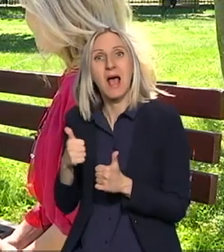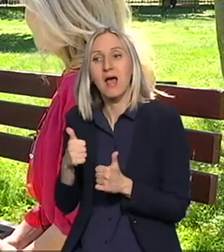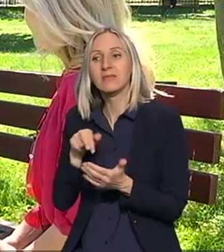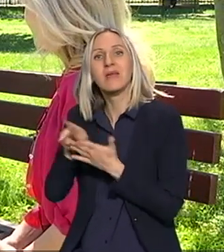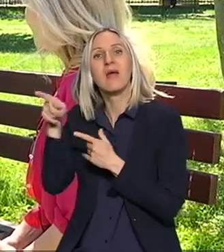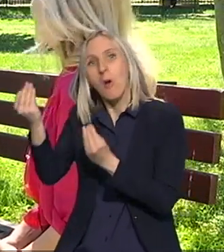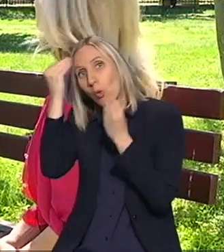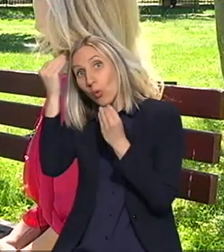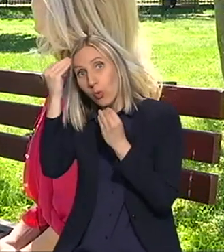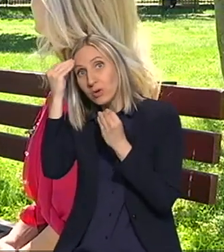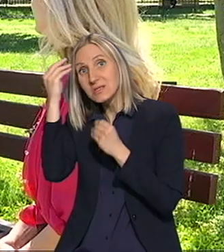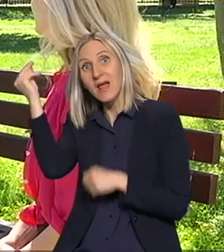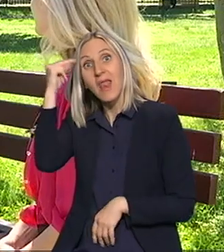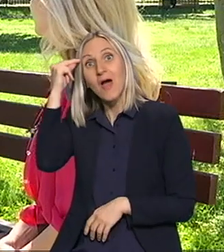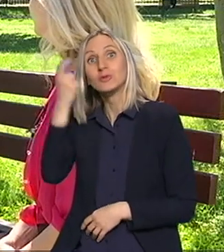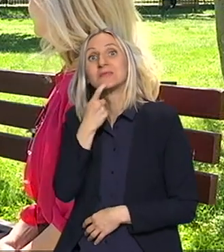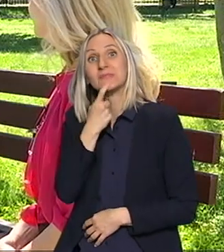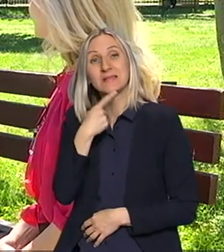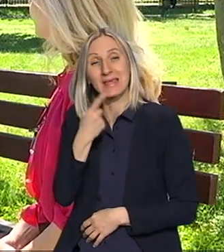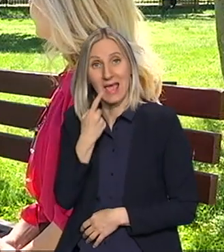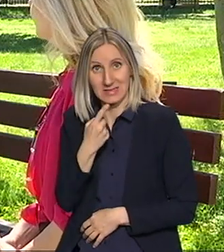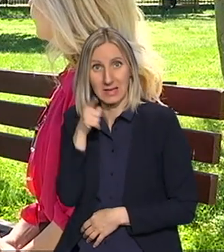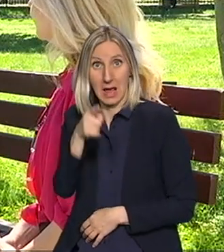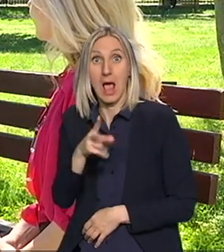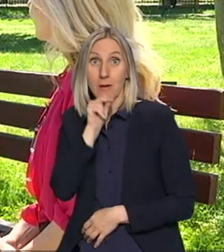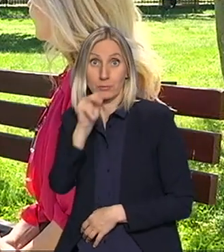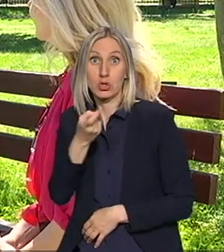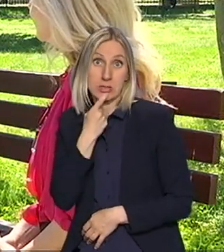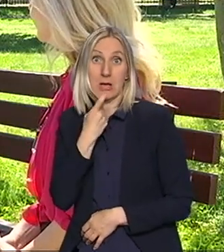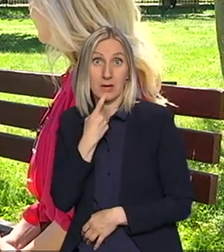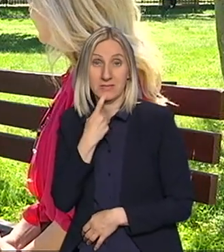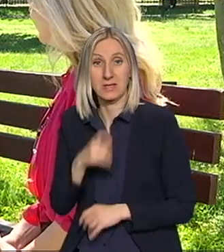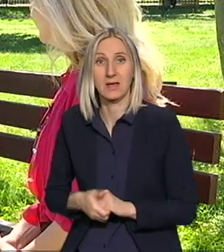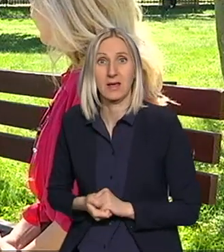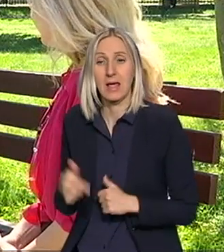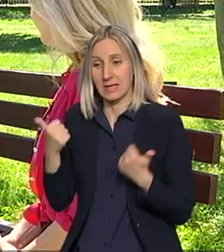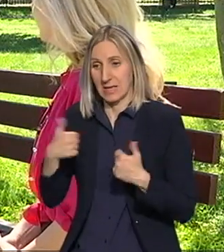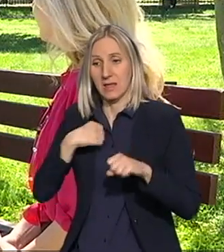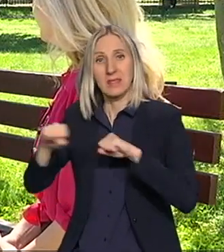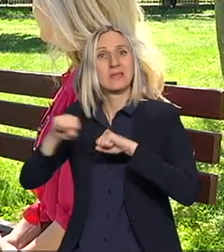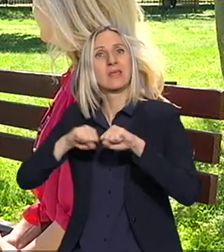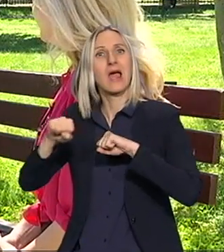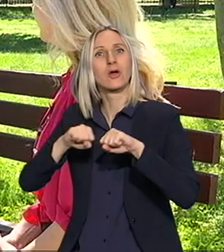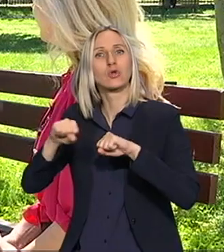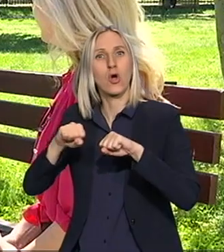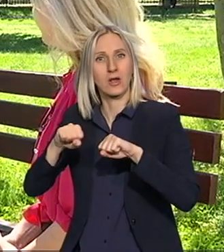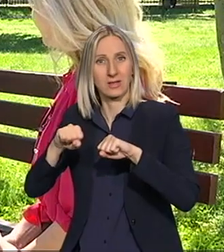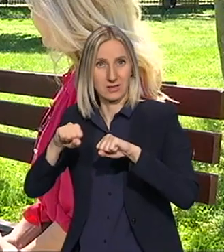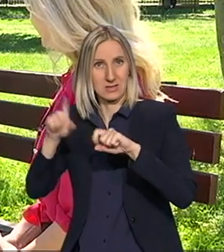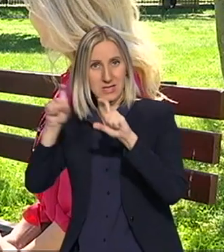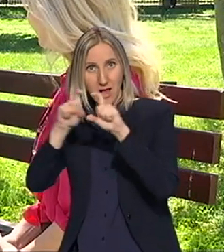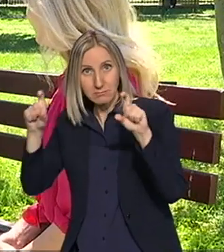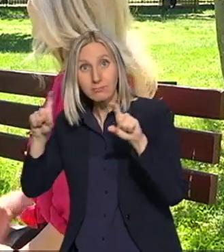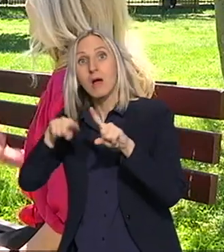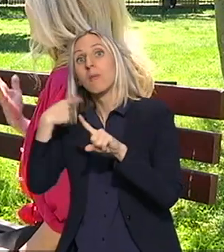jeziko. Sad ja radim ovde kao direktorica zastro i ja sam